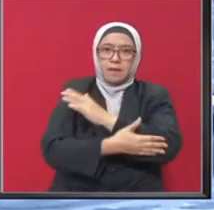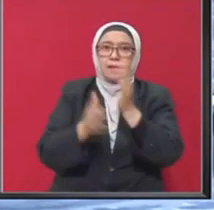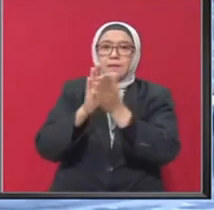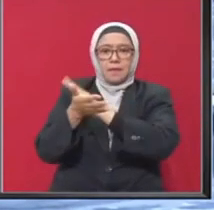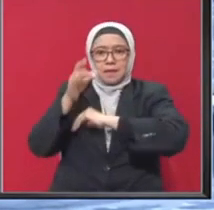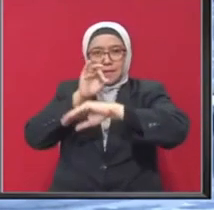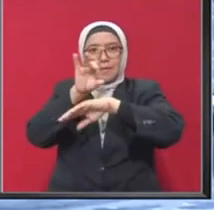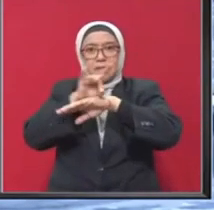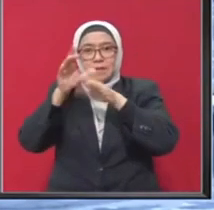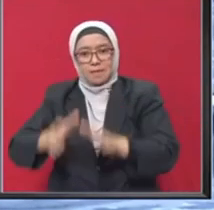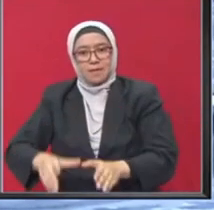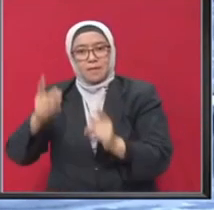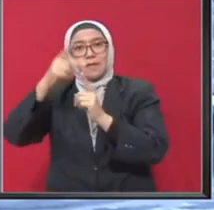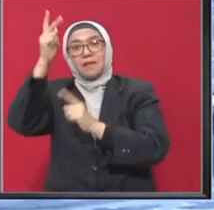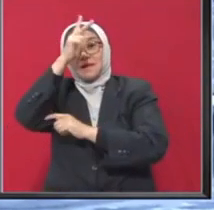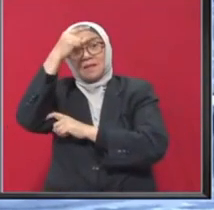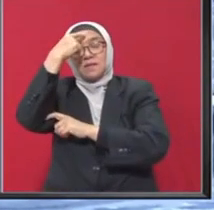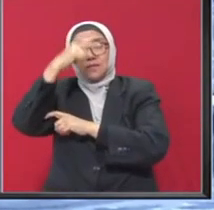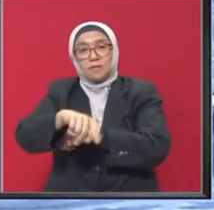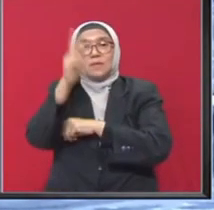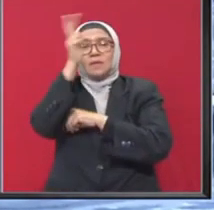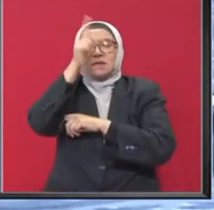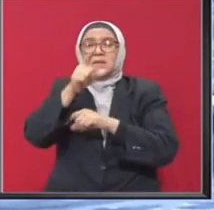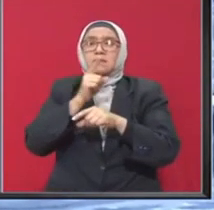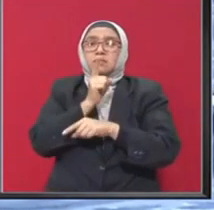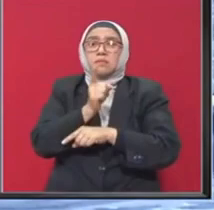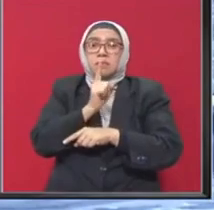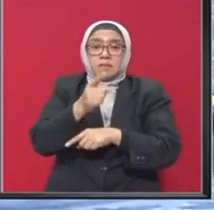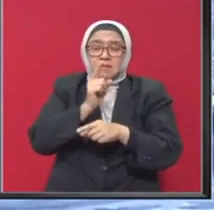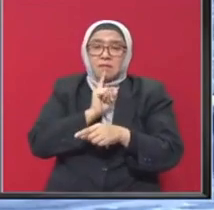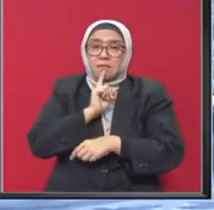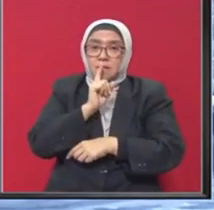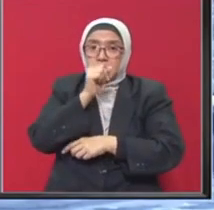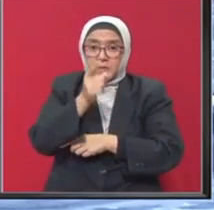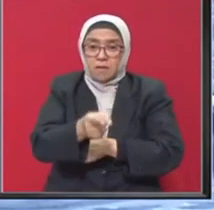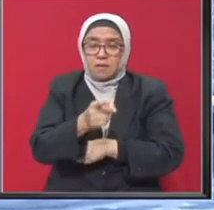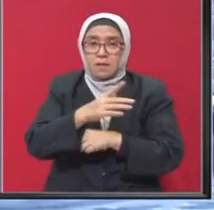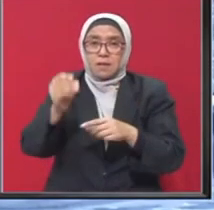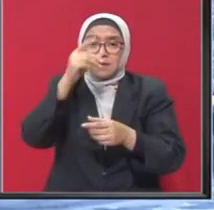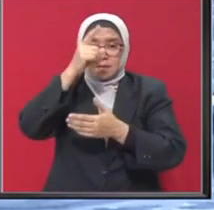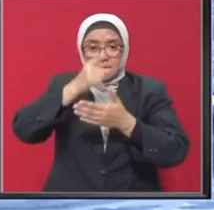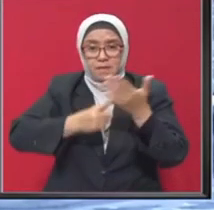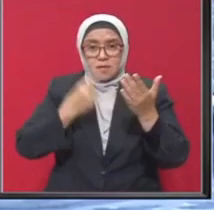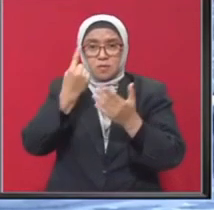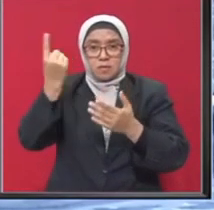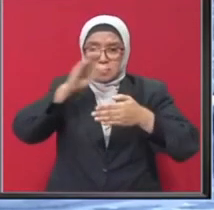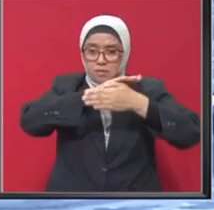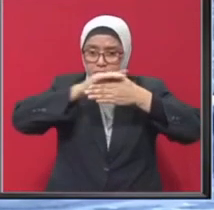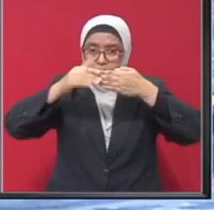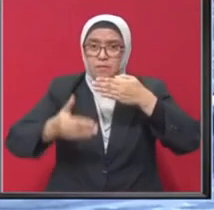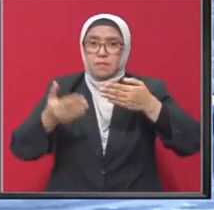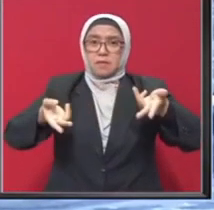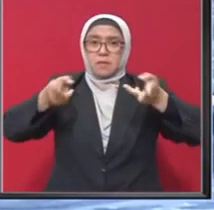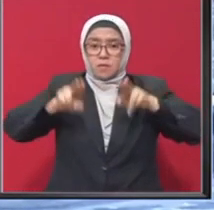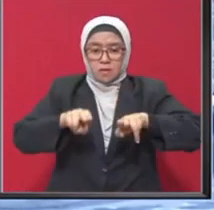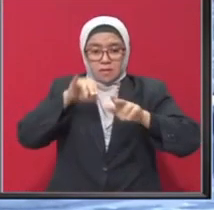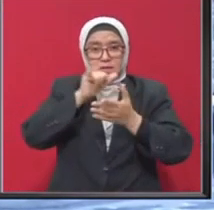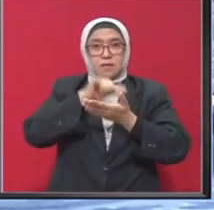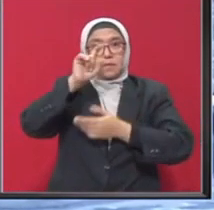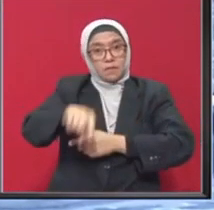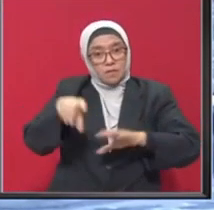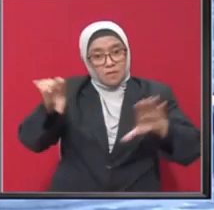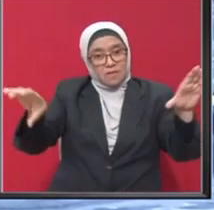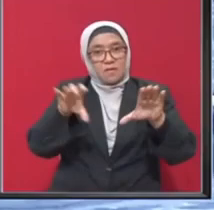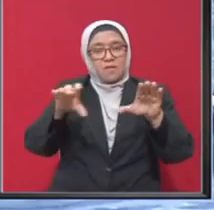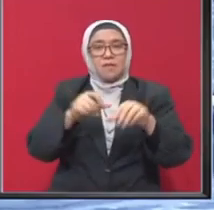adalah supaya kerajaan benar-benar memastikan sesuatu penamatan kontrak itu mestilah